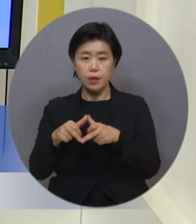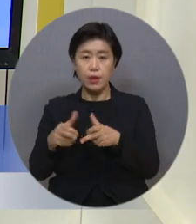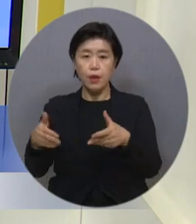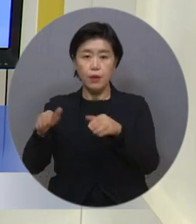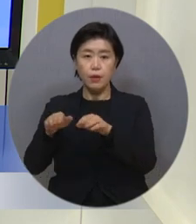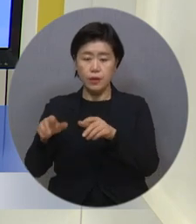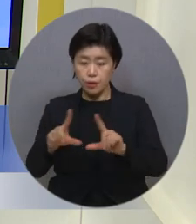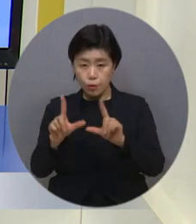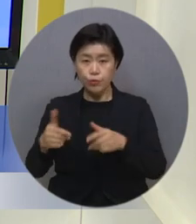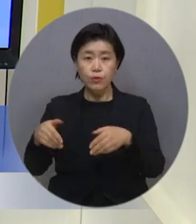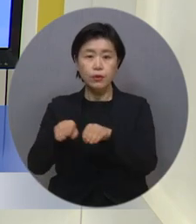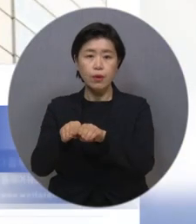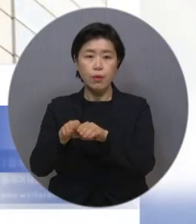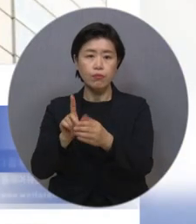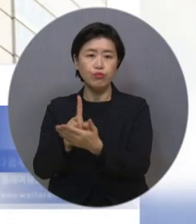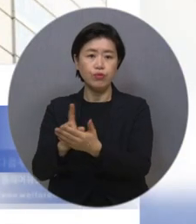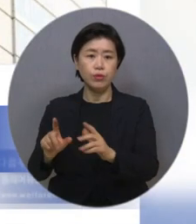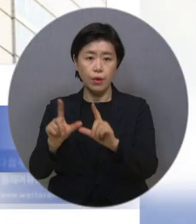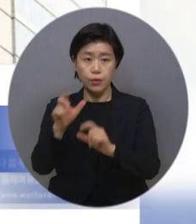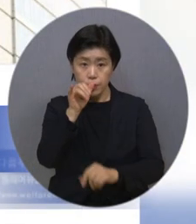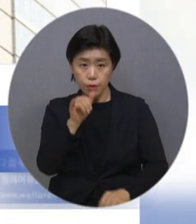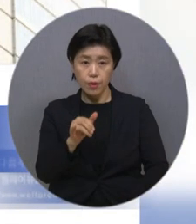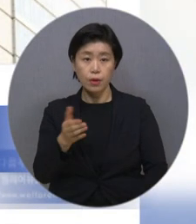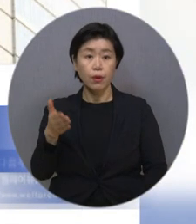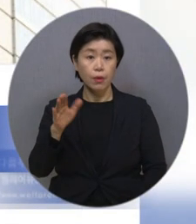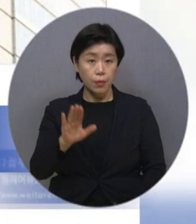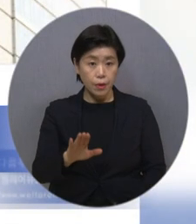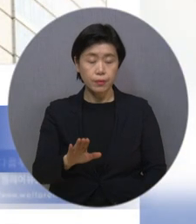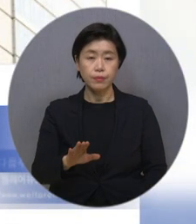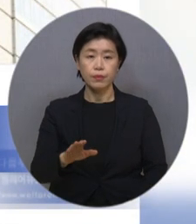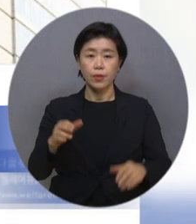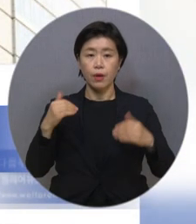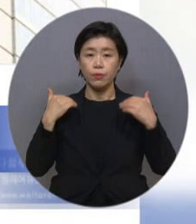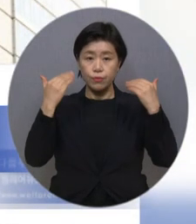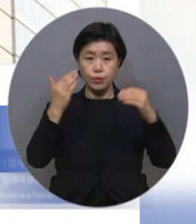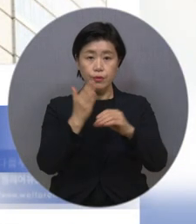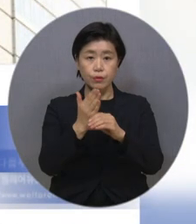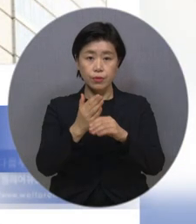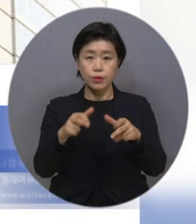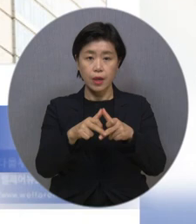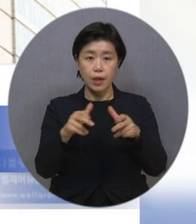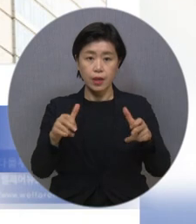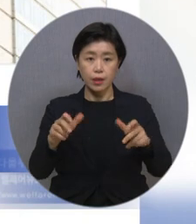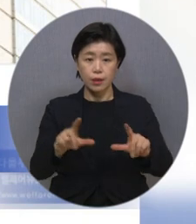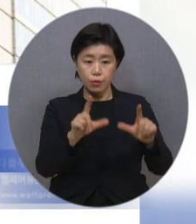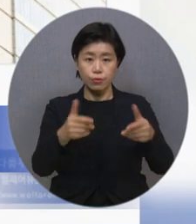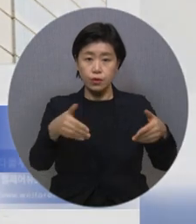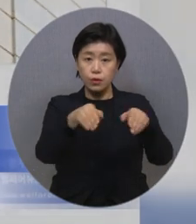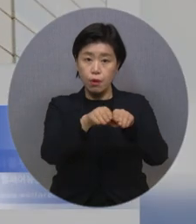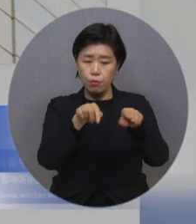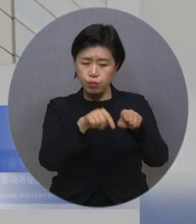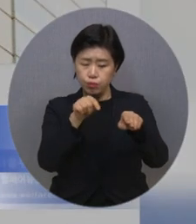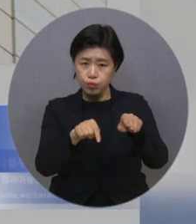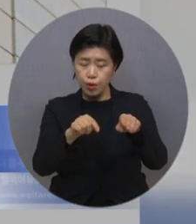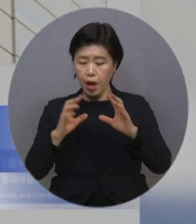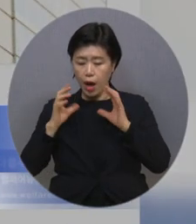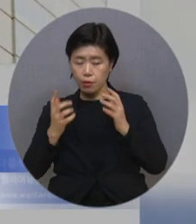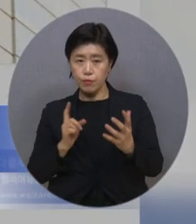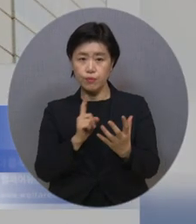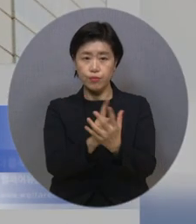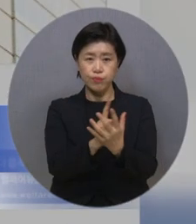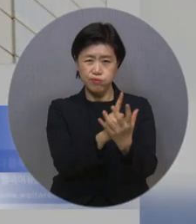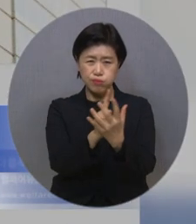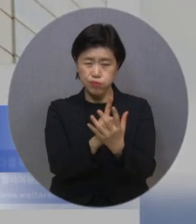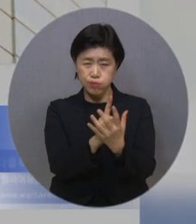거주시설에서 생활한다고 합니다 그렇다면이 성인중심의 장애인 거주시설에서 장애아동은 특성에 맞는